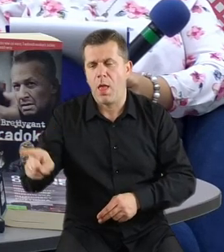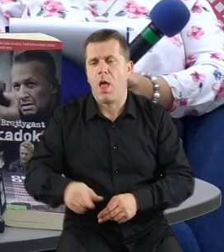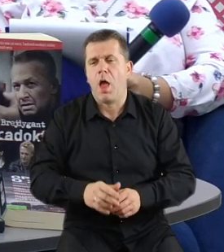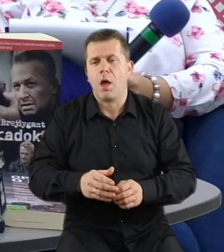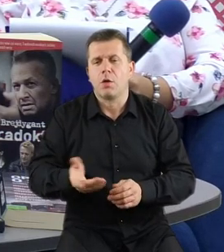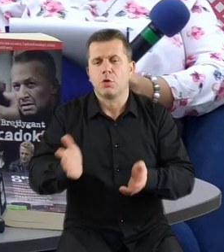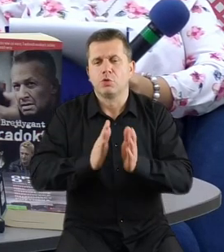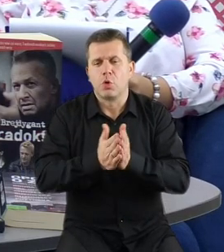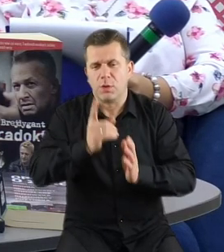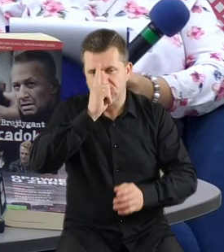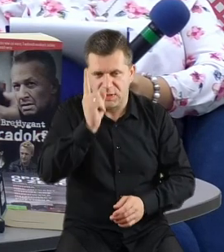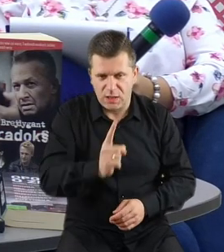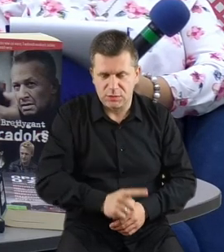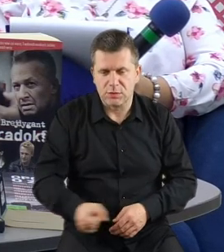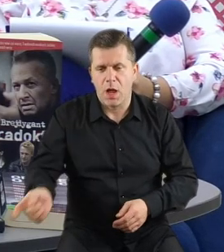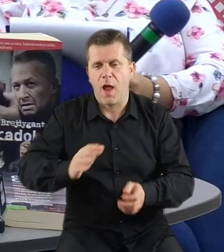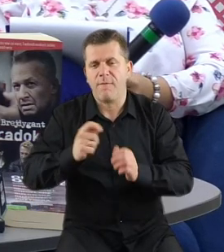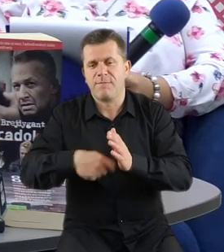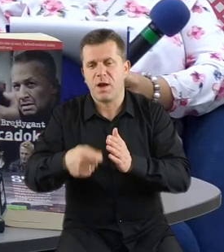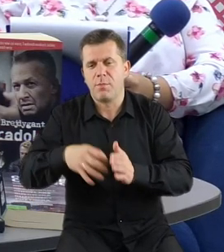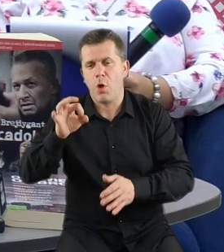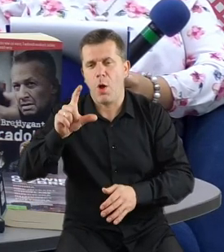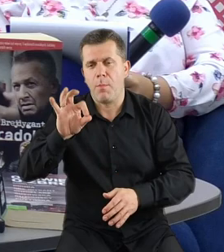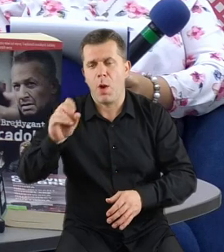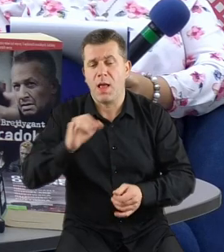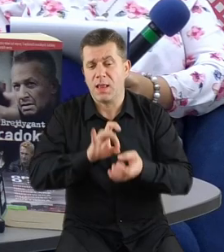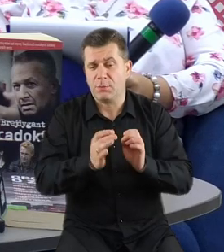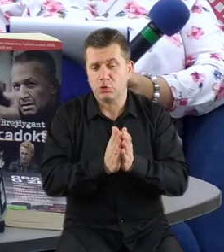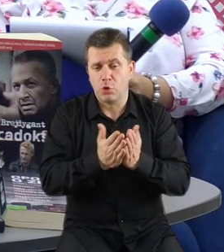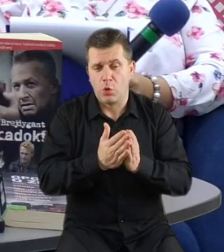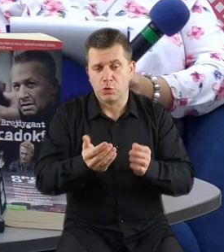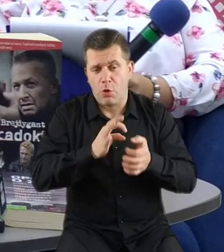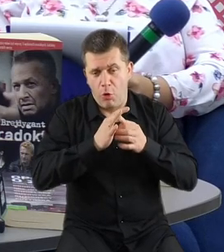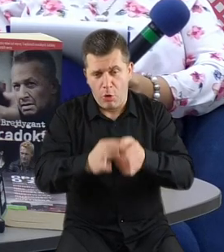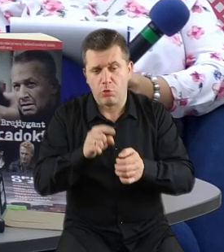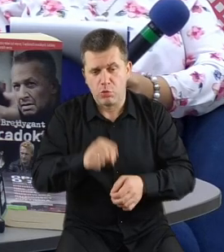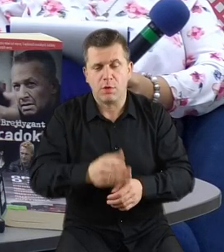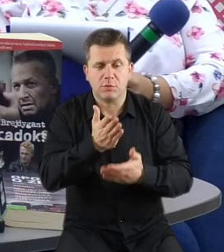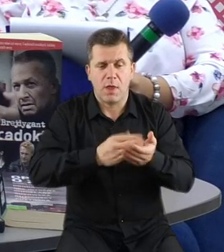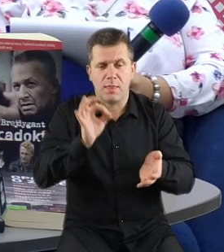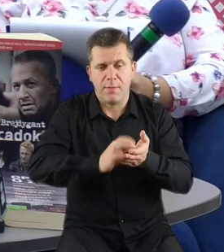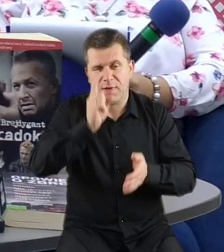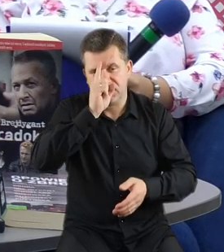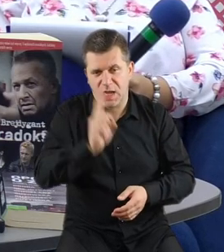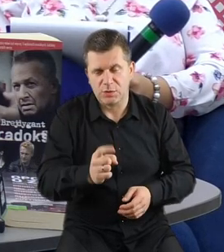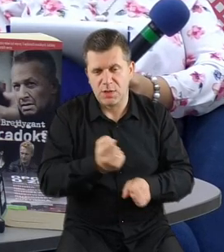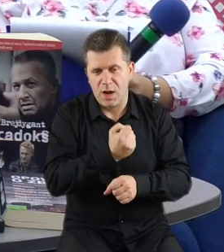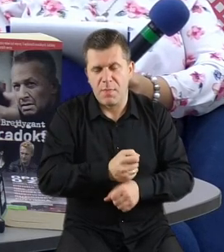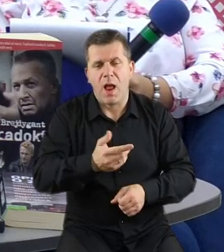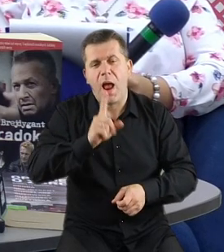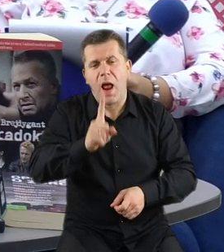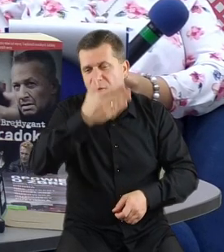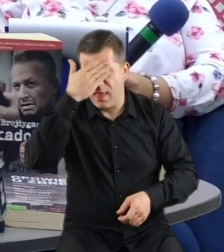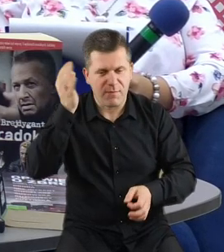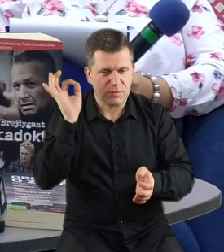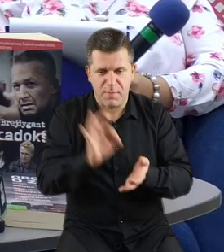książka w Skarżysku, więc jakbym kontynuował książkę, działoby się w Skarżysku, przynajmniej w części, ale nie wiem na razie. Na razie,